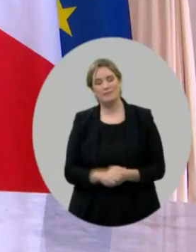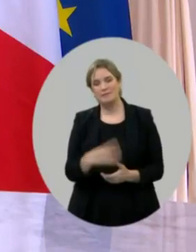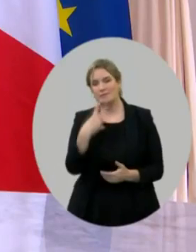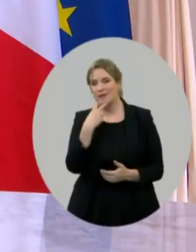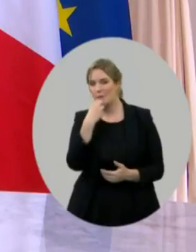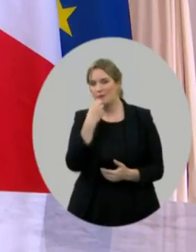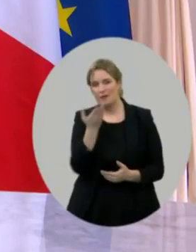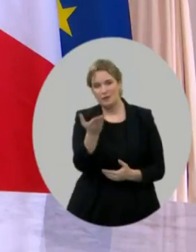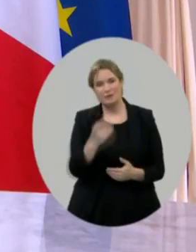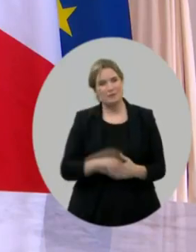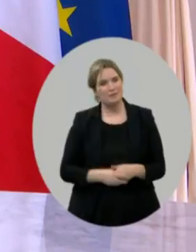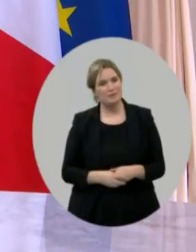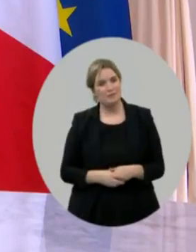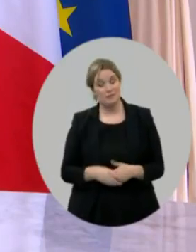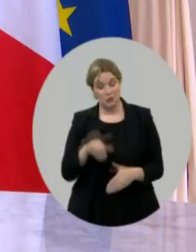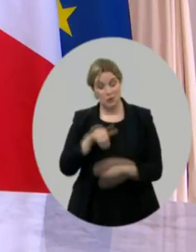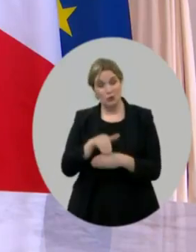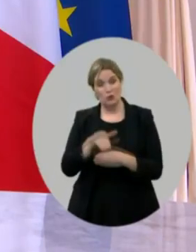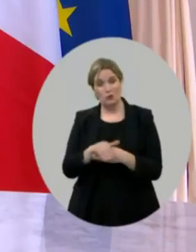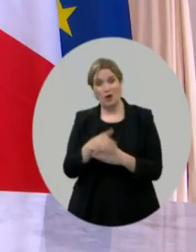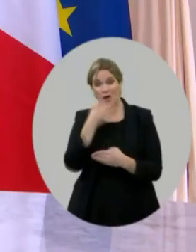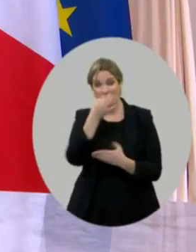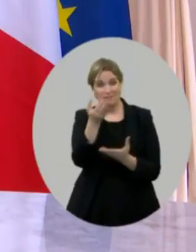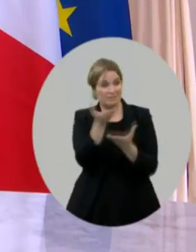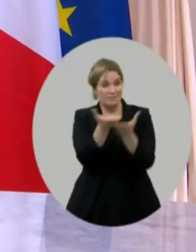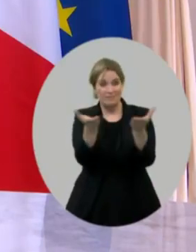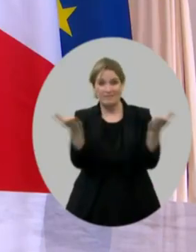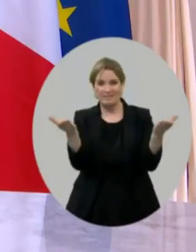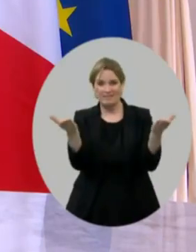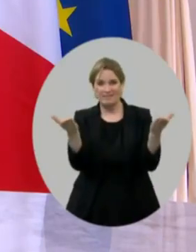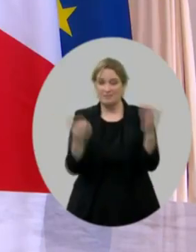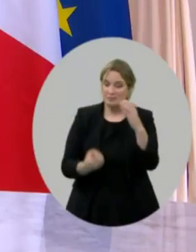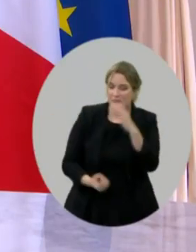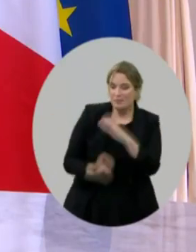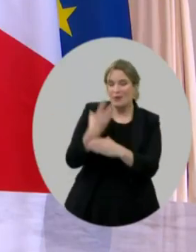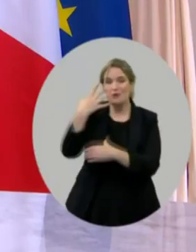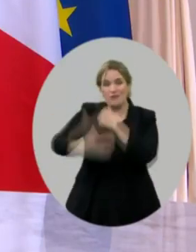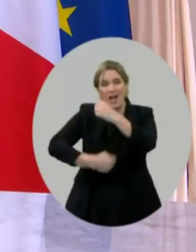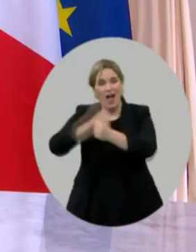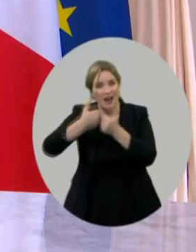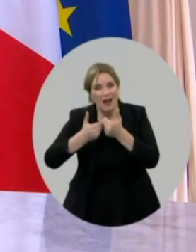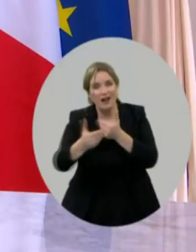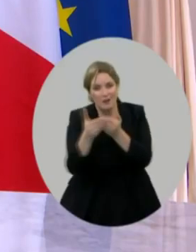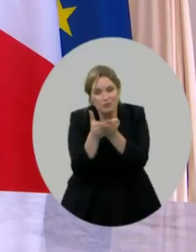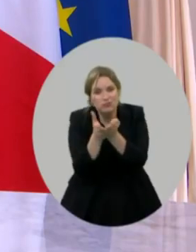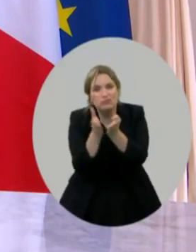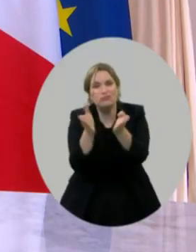compatriotes, ce soir, je m'adresse à vous avant qu'une nouvelle année ne s'ouvre.